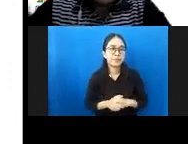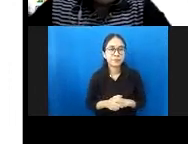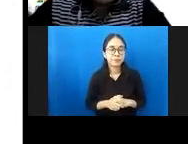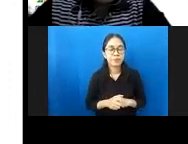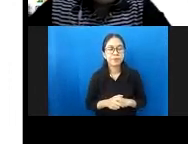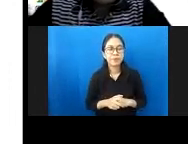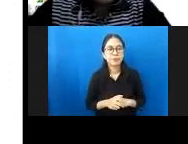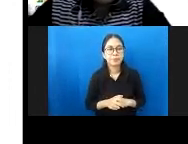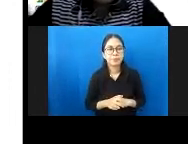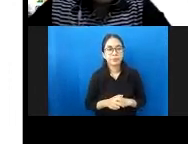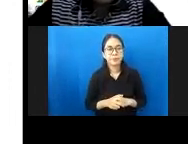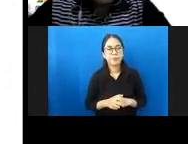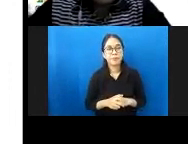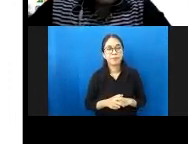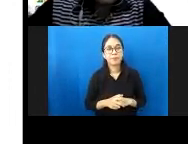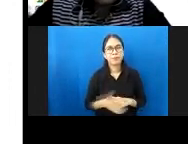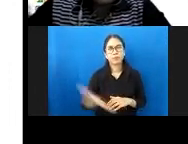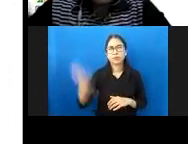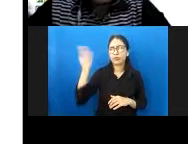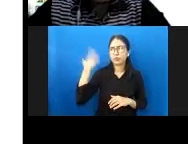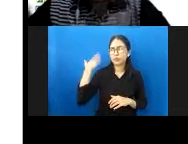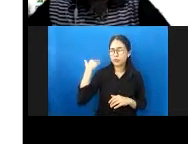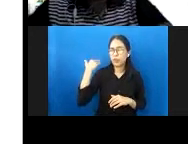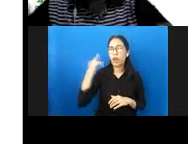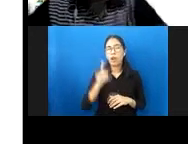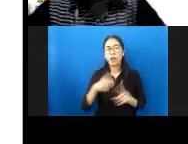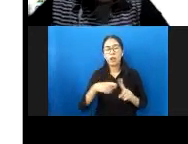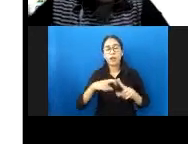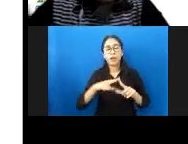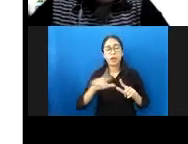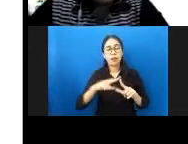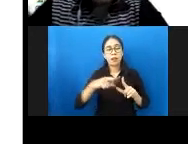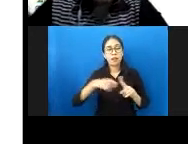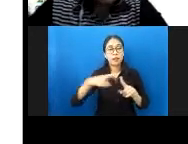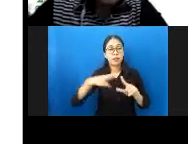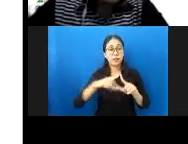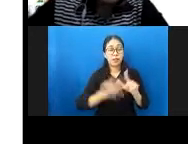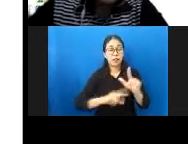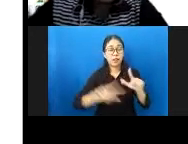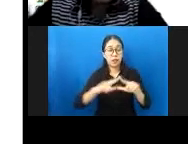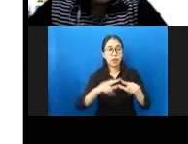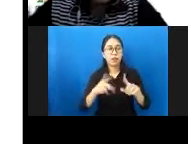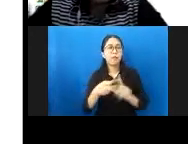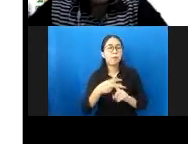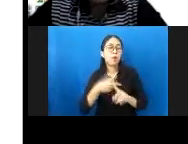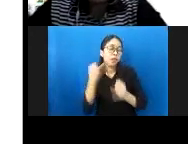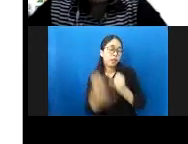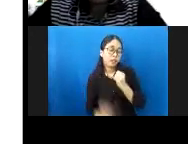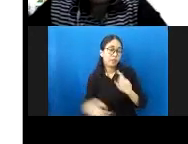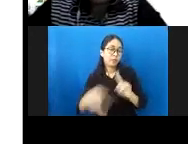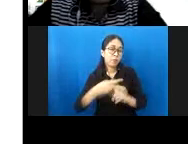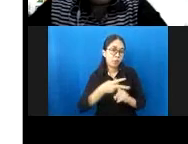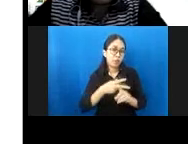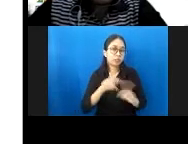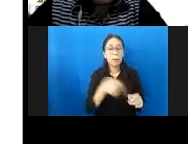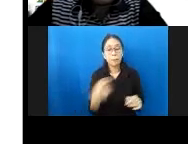Ya, saat itu dilaksanakan kalakarya di puskesmas kami pada Februari akhir sampai awal April